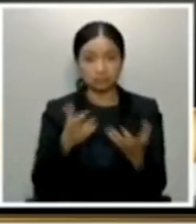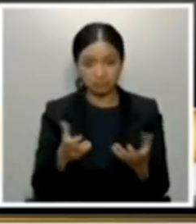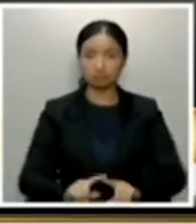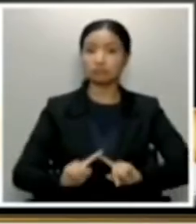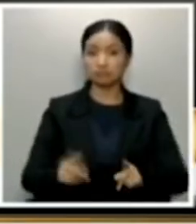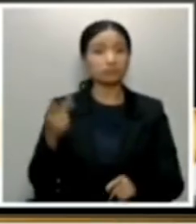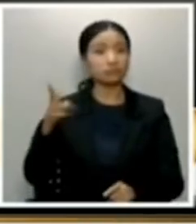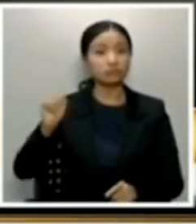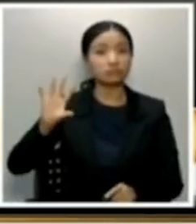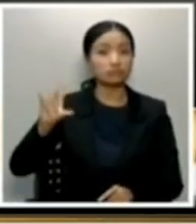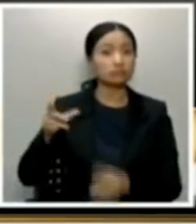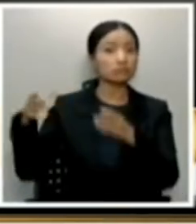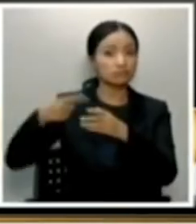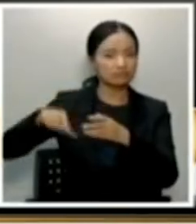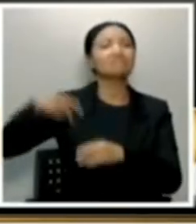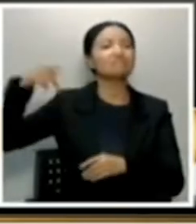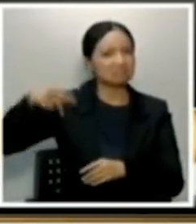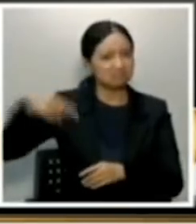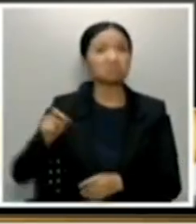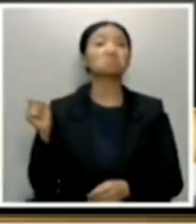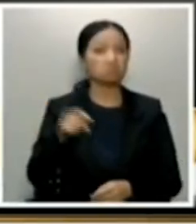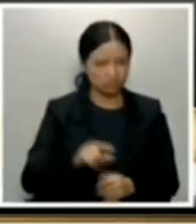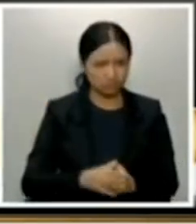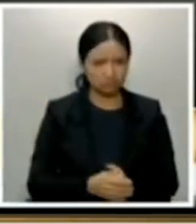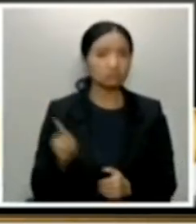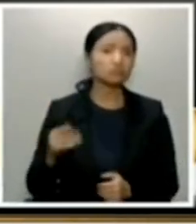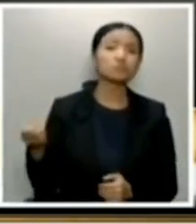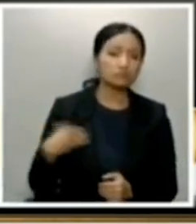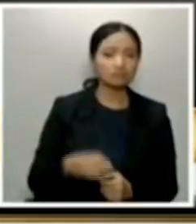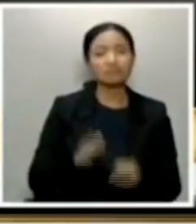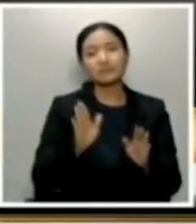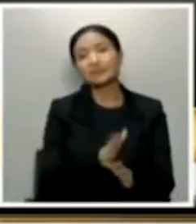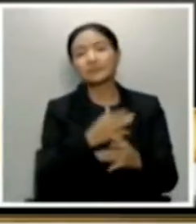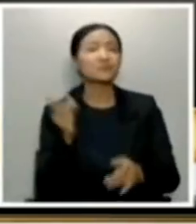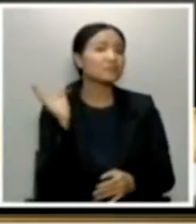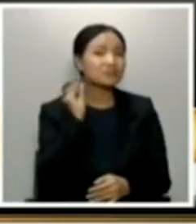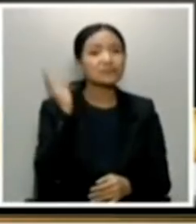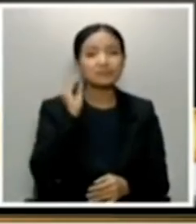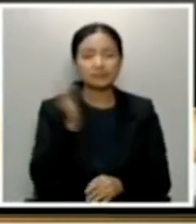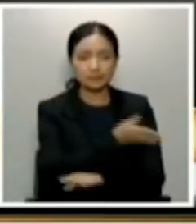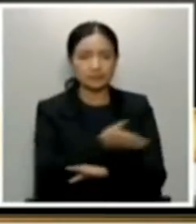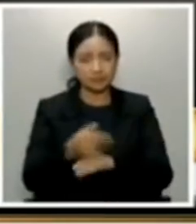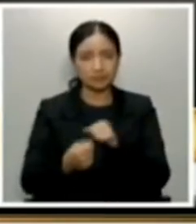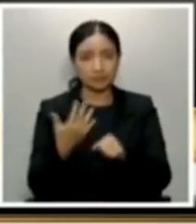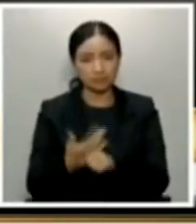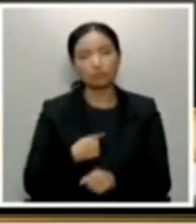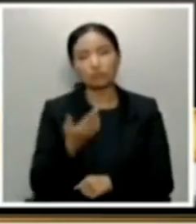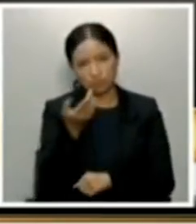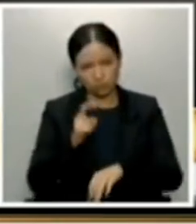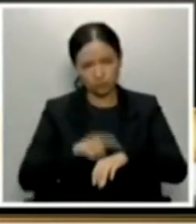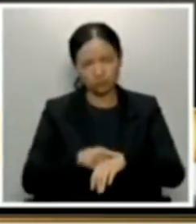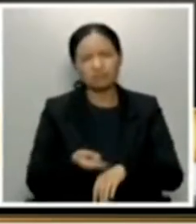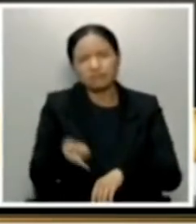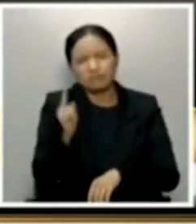ช.มีลักษณะที่พิเศษกว่านั้นถึงท่านจะบอกอยู่เสมอเปิดเพลงกรอกหูเราตลอด5ปีที่ผ่านมาว่าขอเวลาอีกไม่น